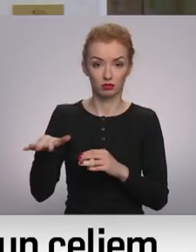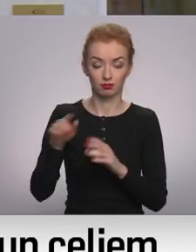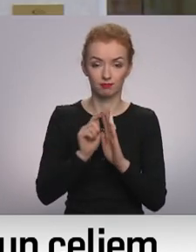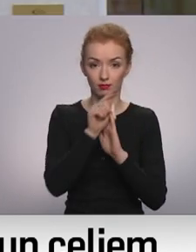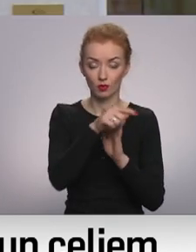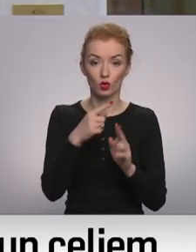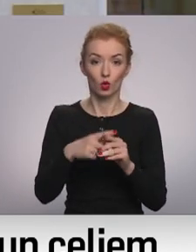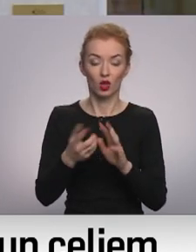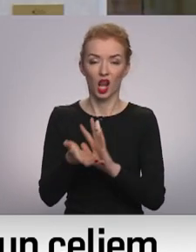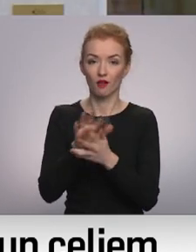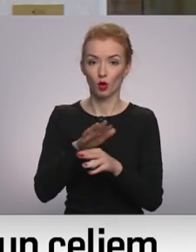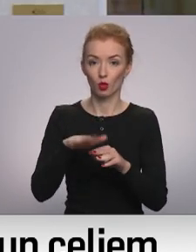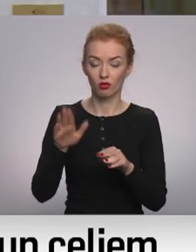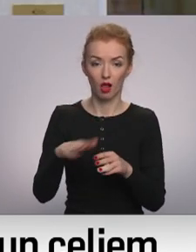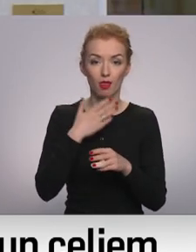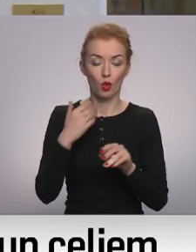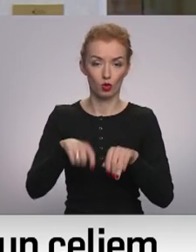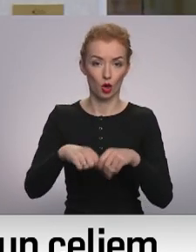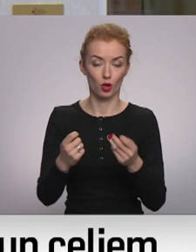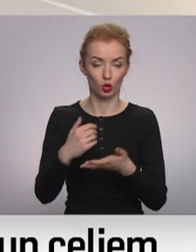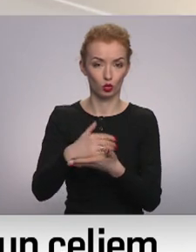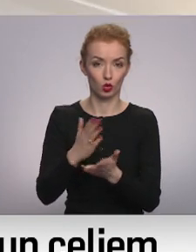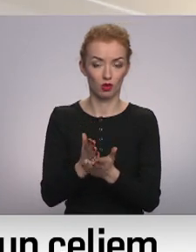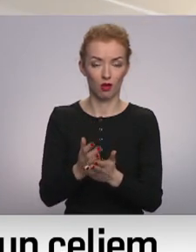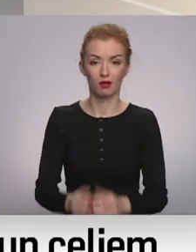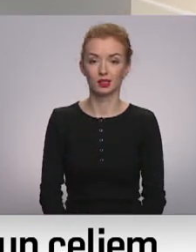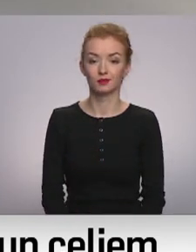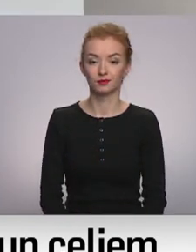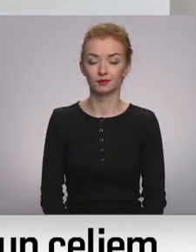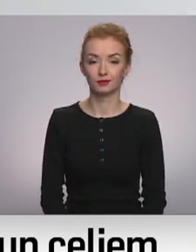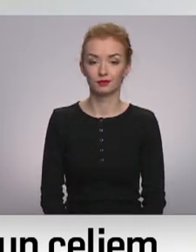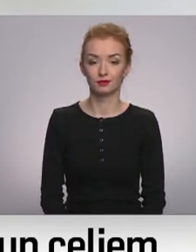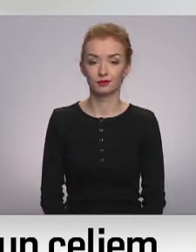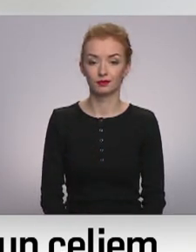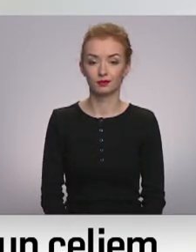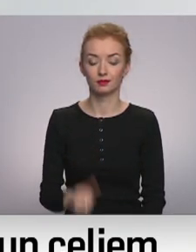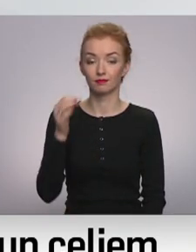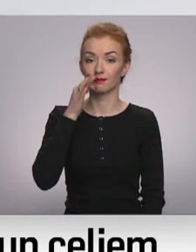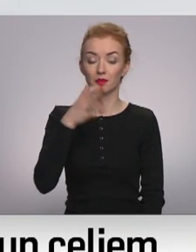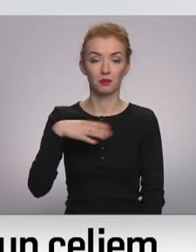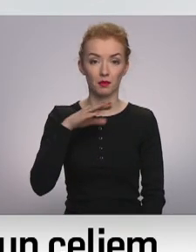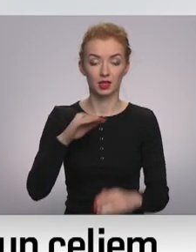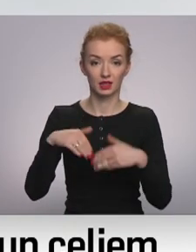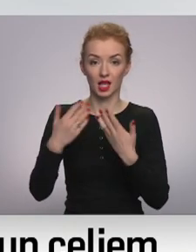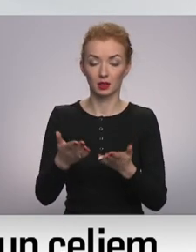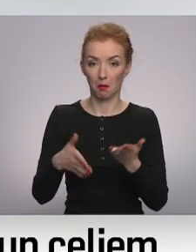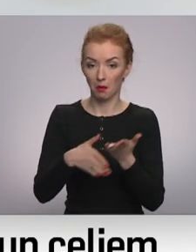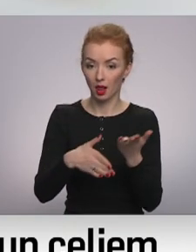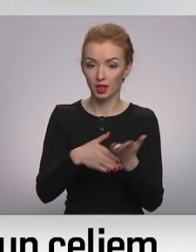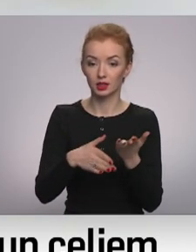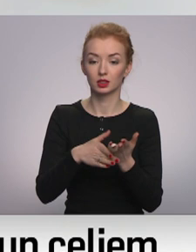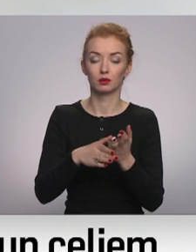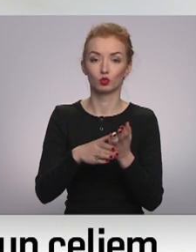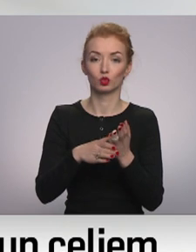reformu dēļ jau vairākus gadus nav traumatoloģijas nodaļas. Mēs sniedzam, nu, tā teikt, ambulatoro palīdzību,